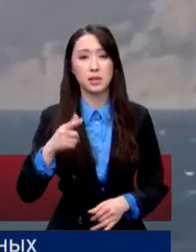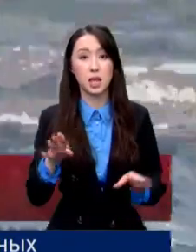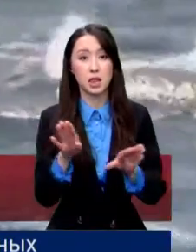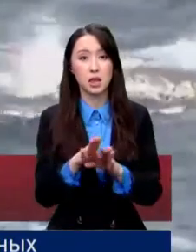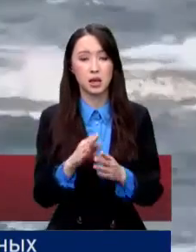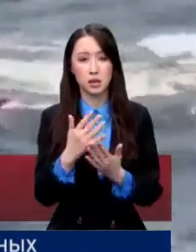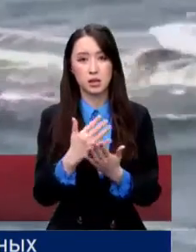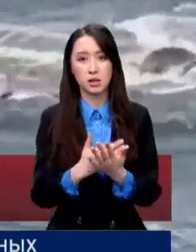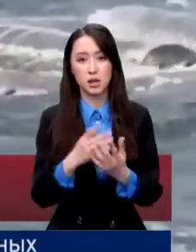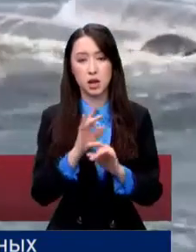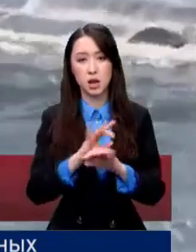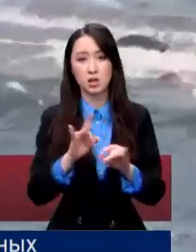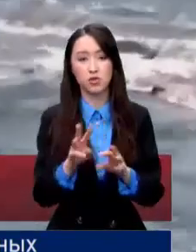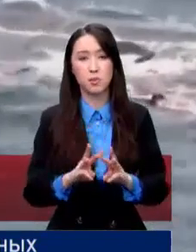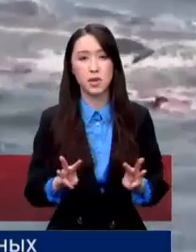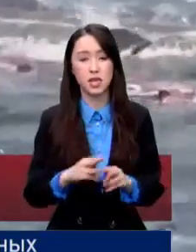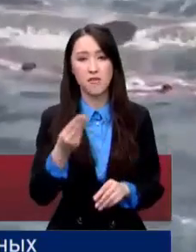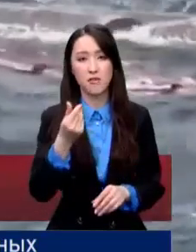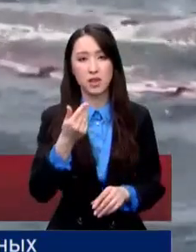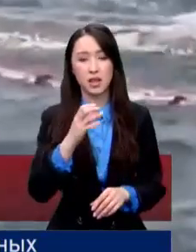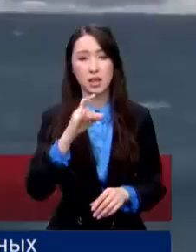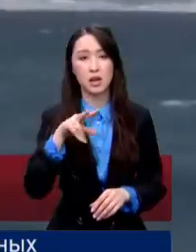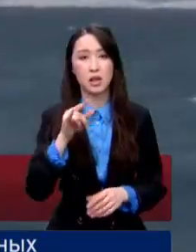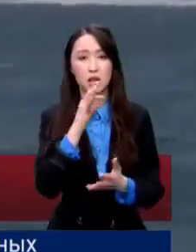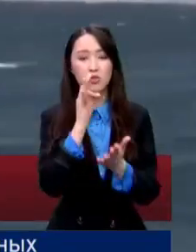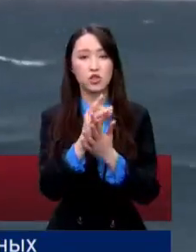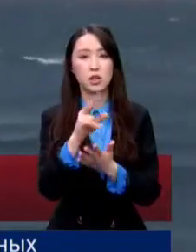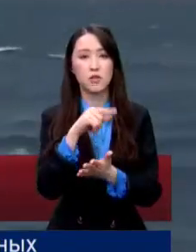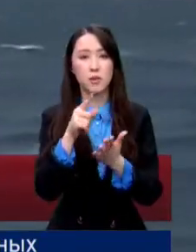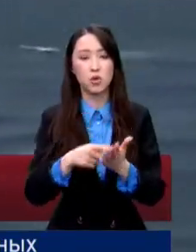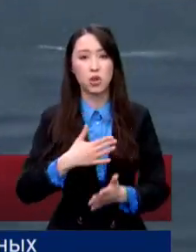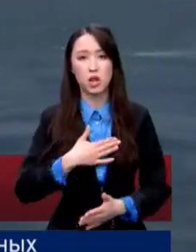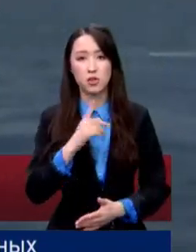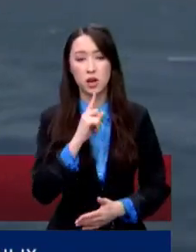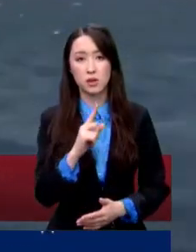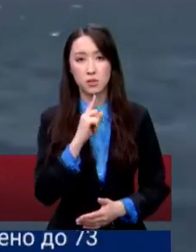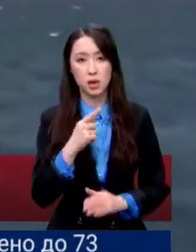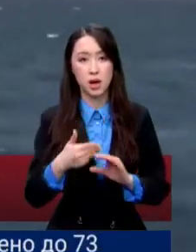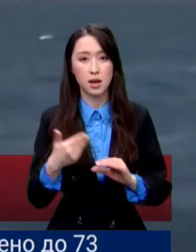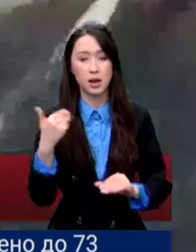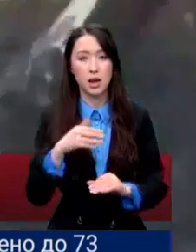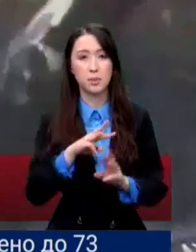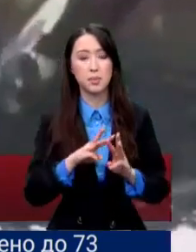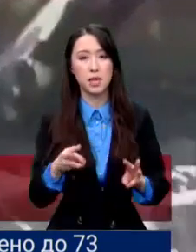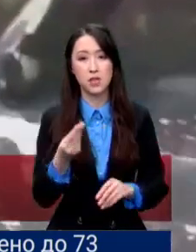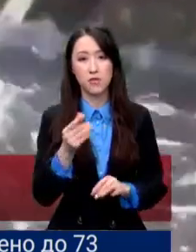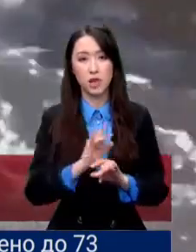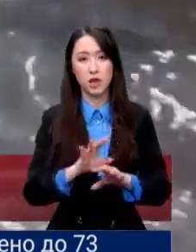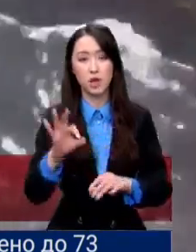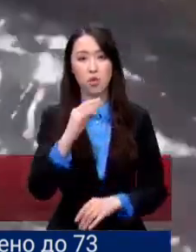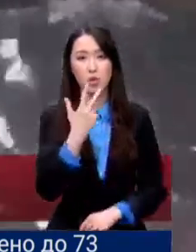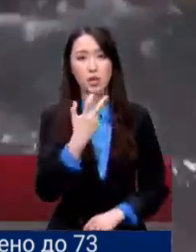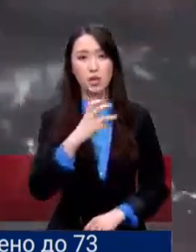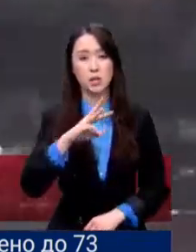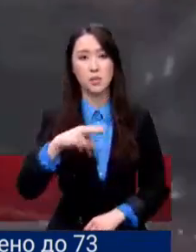цифры озвучил министр финансов Ерулан Жамаубаев, отвечая на вопросы нашего корреспондента. Ранее в Минфине говорили о 300